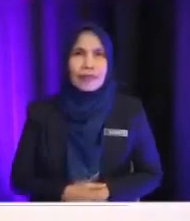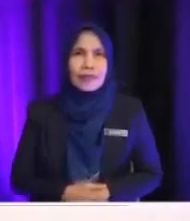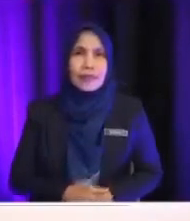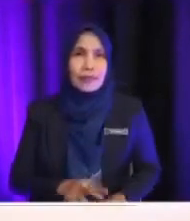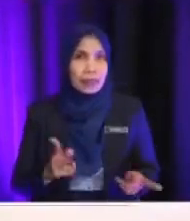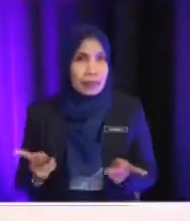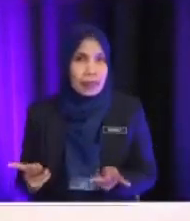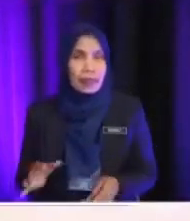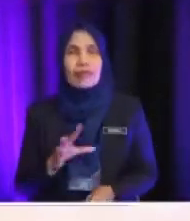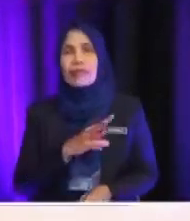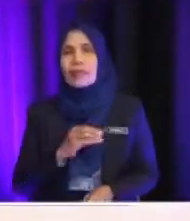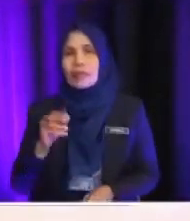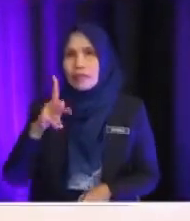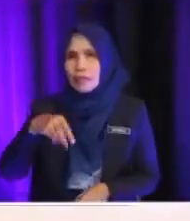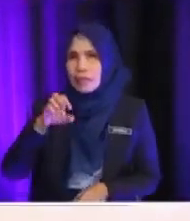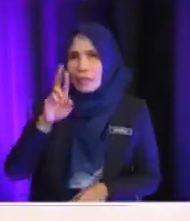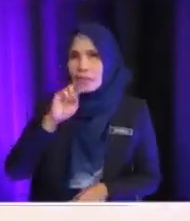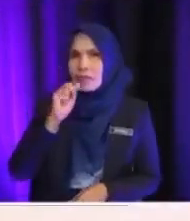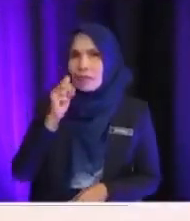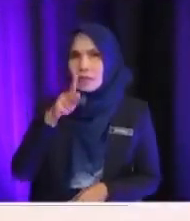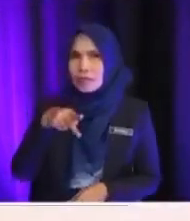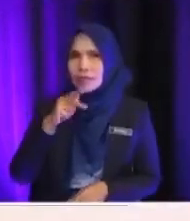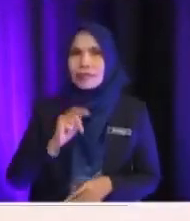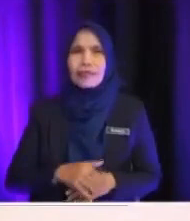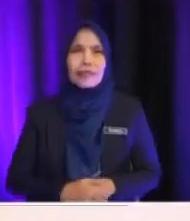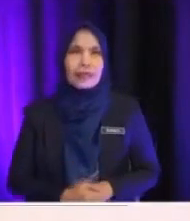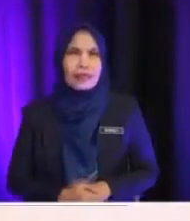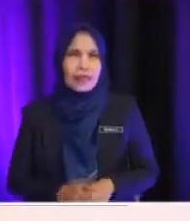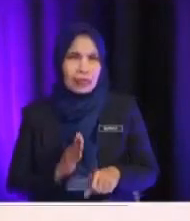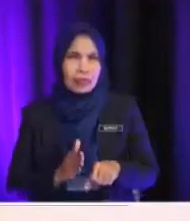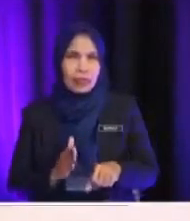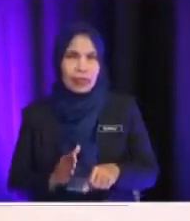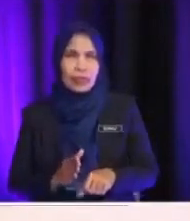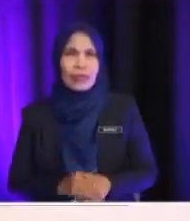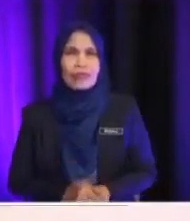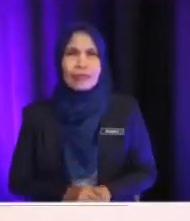akan mulakan kisar dulu ya. Kisar makanan kita potong dulu bagi kecil.